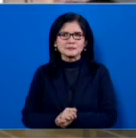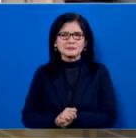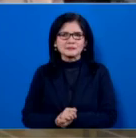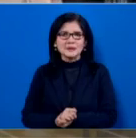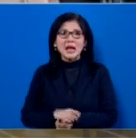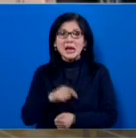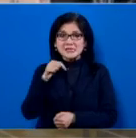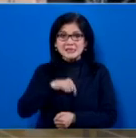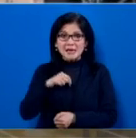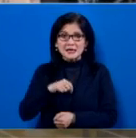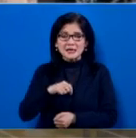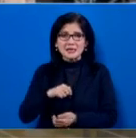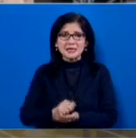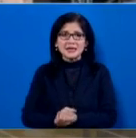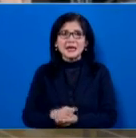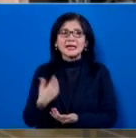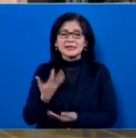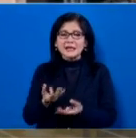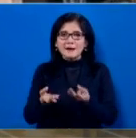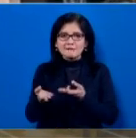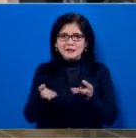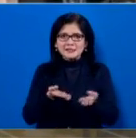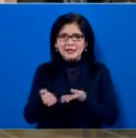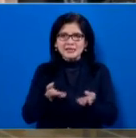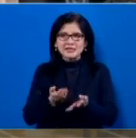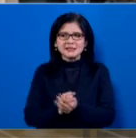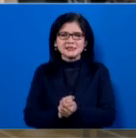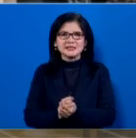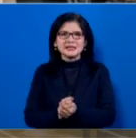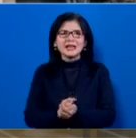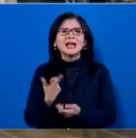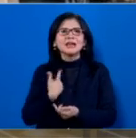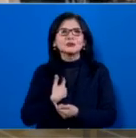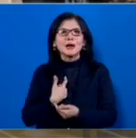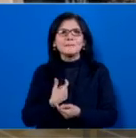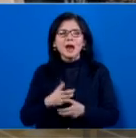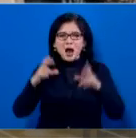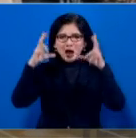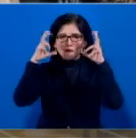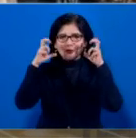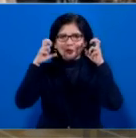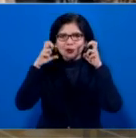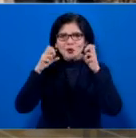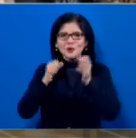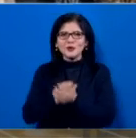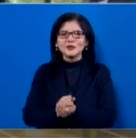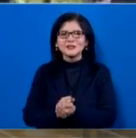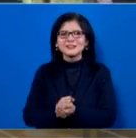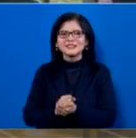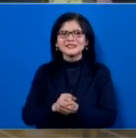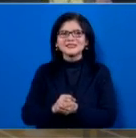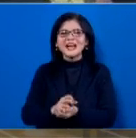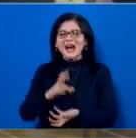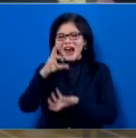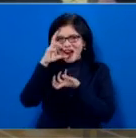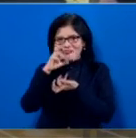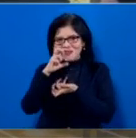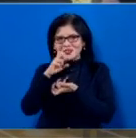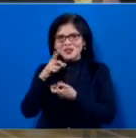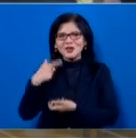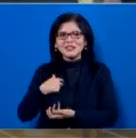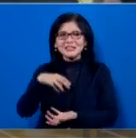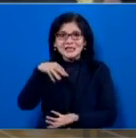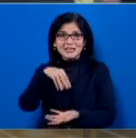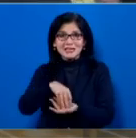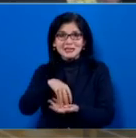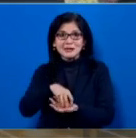kita fasilitasi. Hobi foto di TPS. Agar lebih daripada sekedar upload ke medsos. Betul, agar lebih